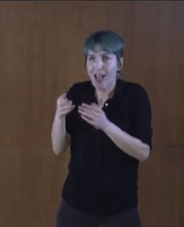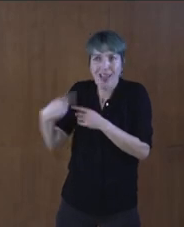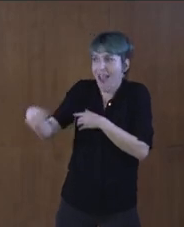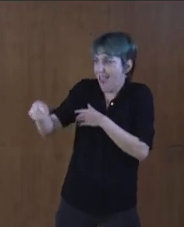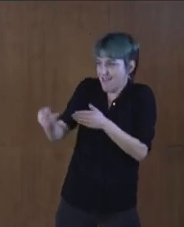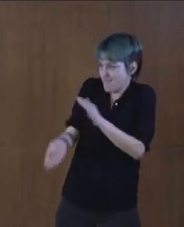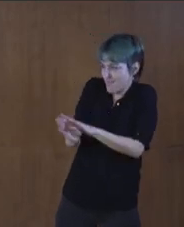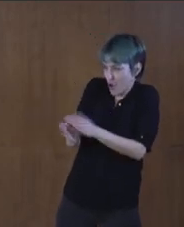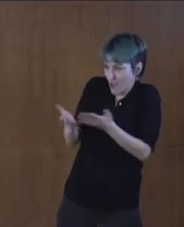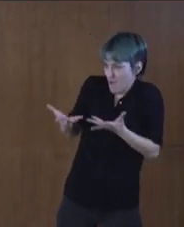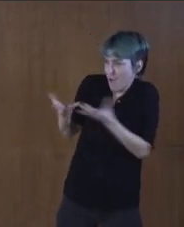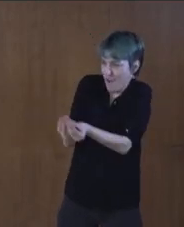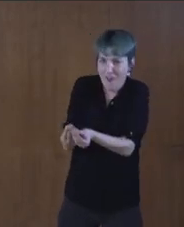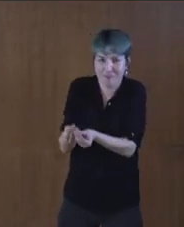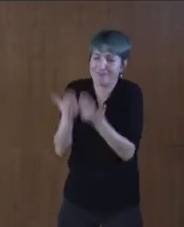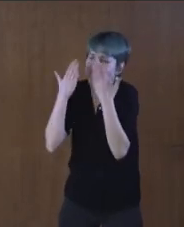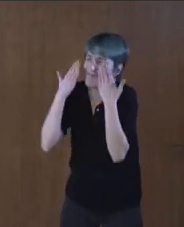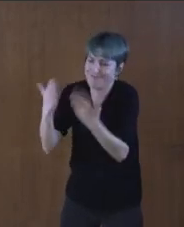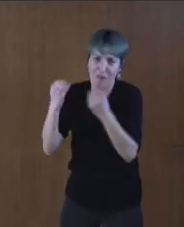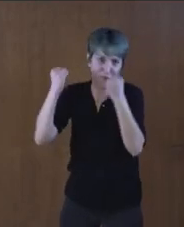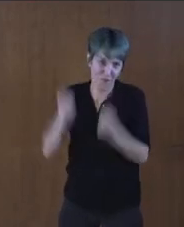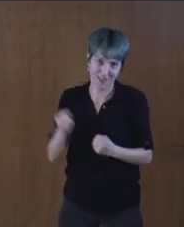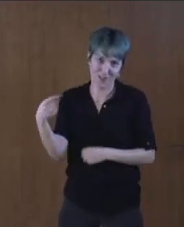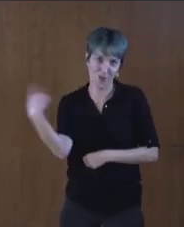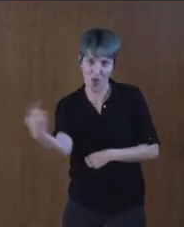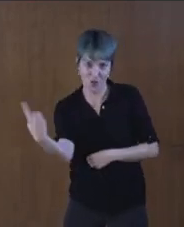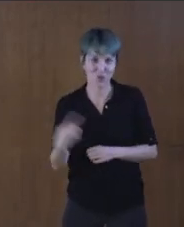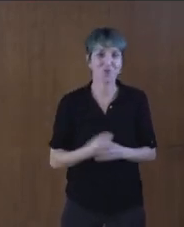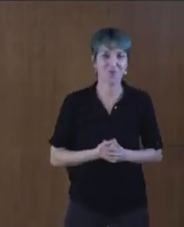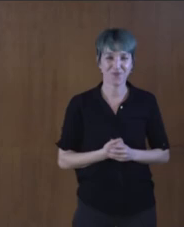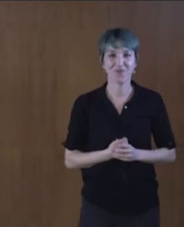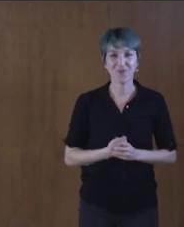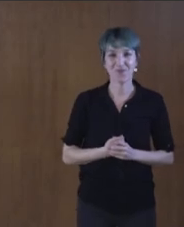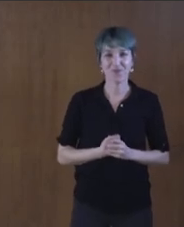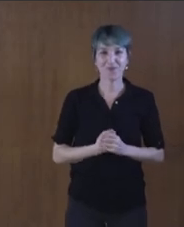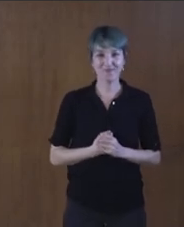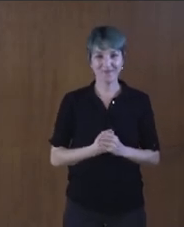existència. Moltíssimes gràcies a tots.